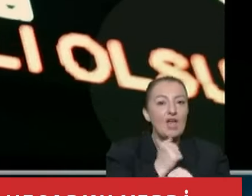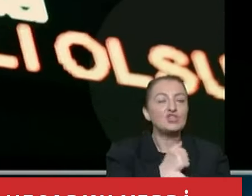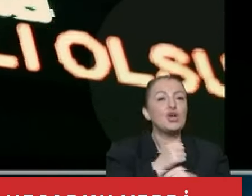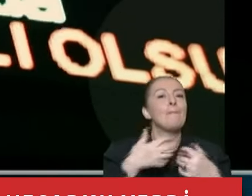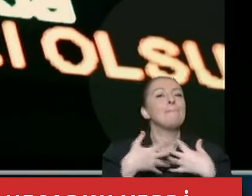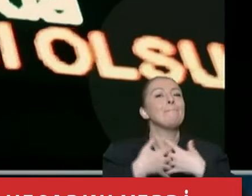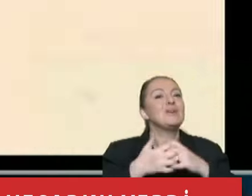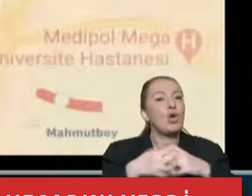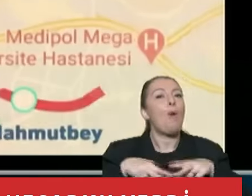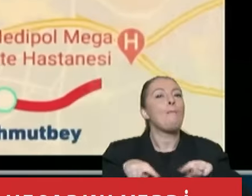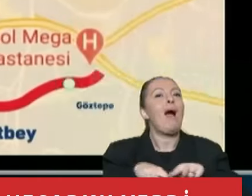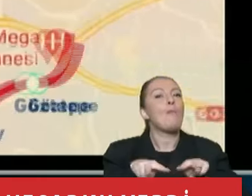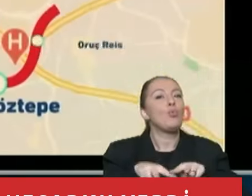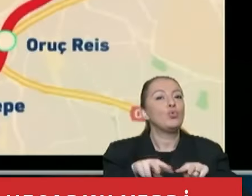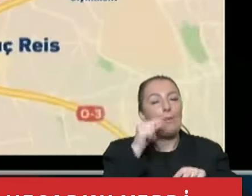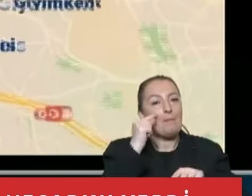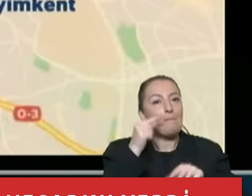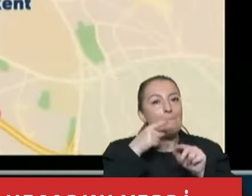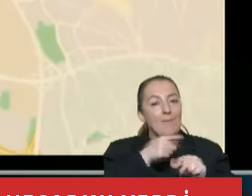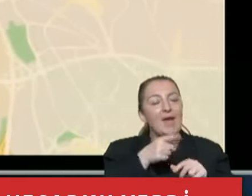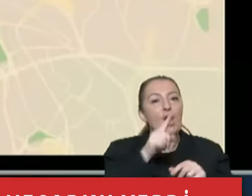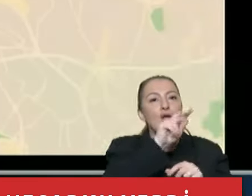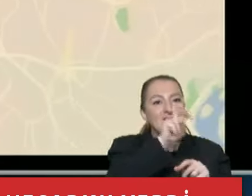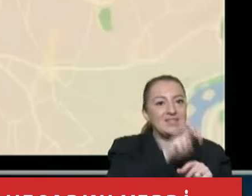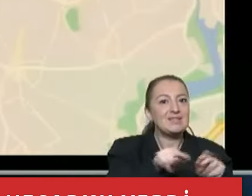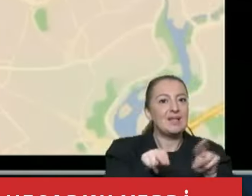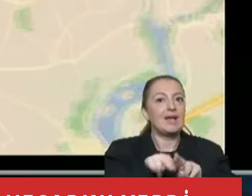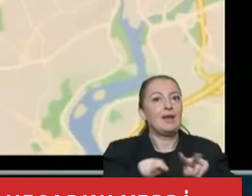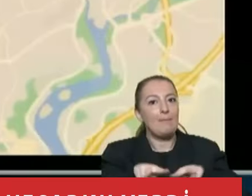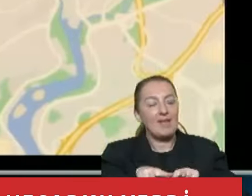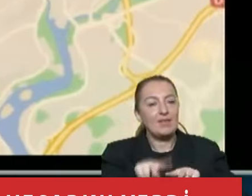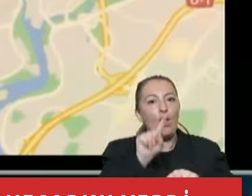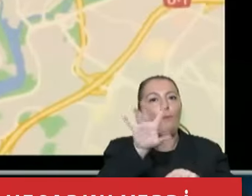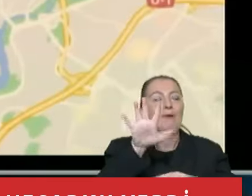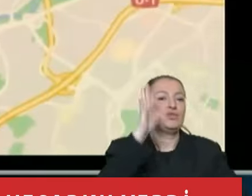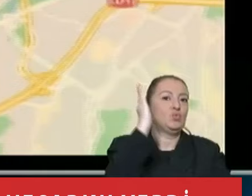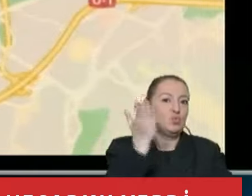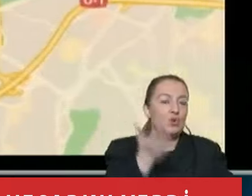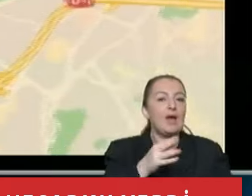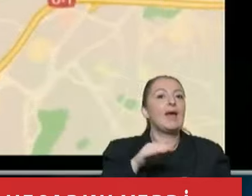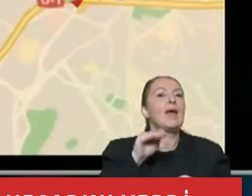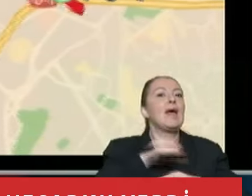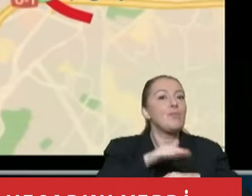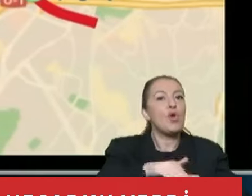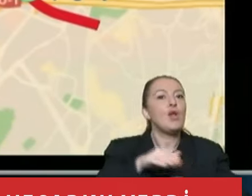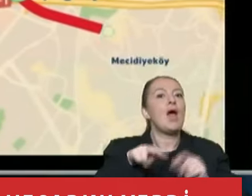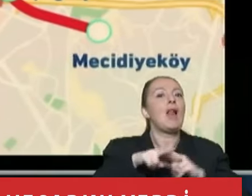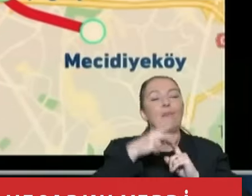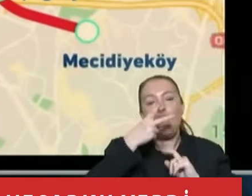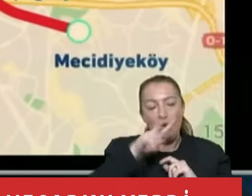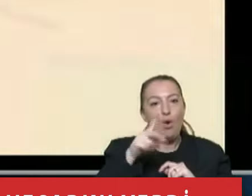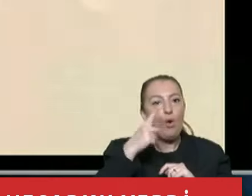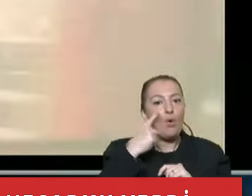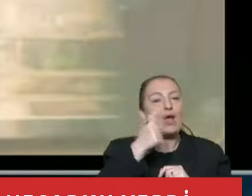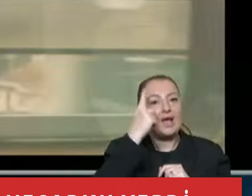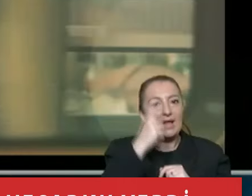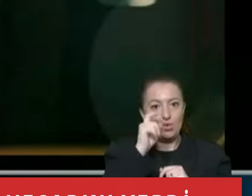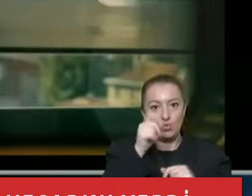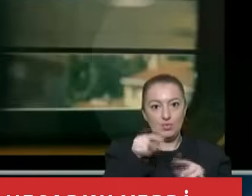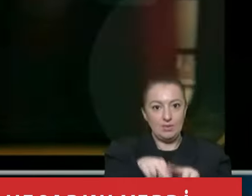ilk etabı 18 km ve 15 istasyon Eminönü Alibeyköy tramvay hattının ilk etabı 9